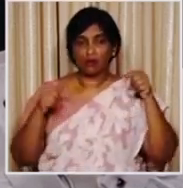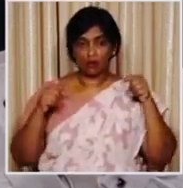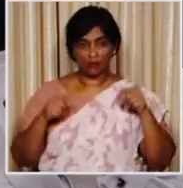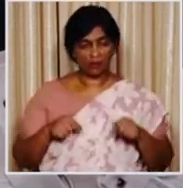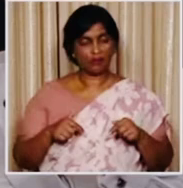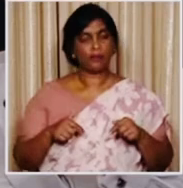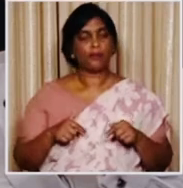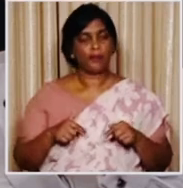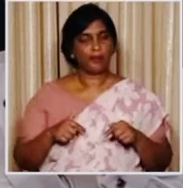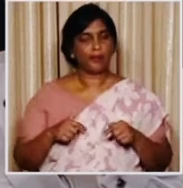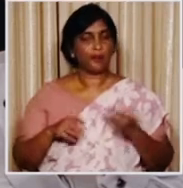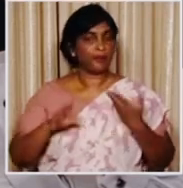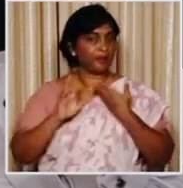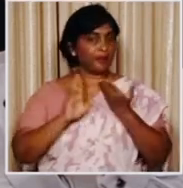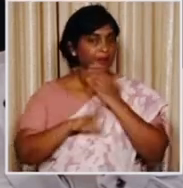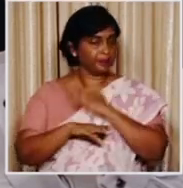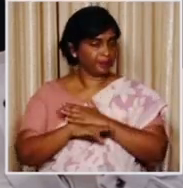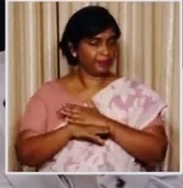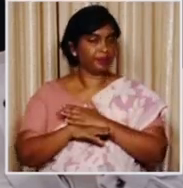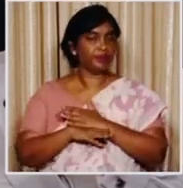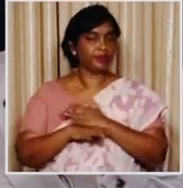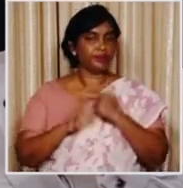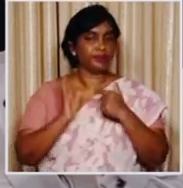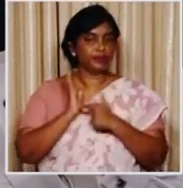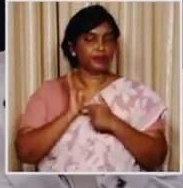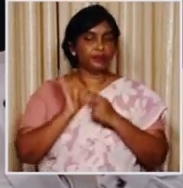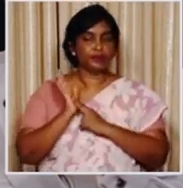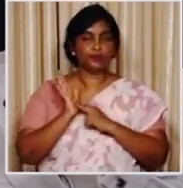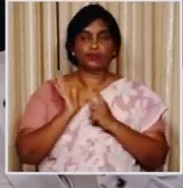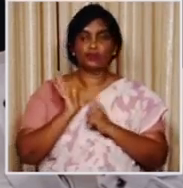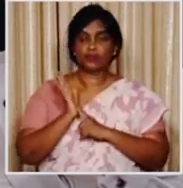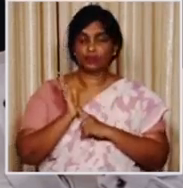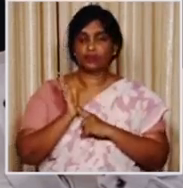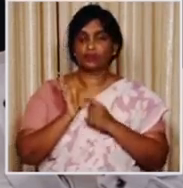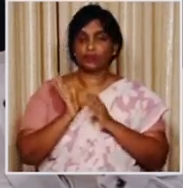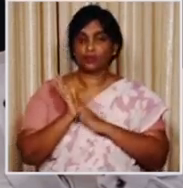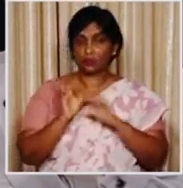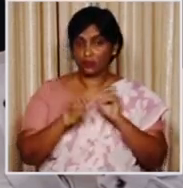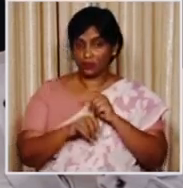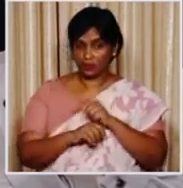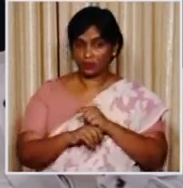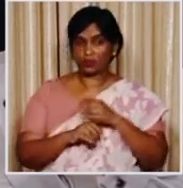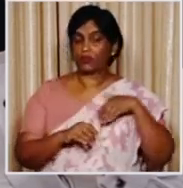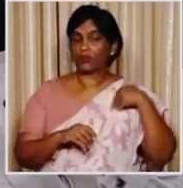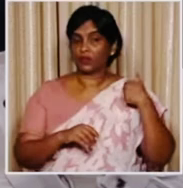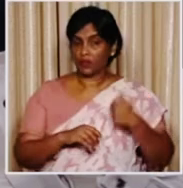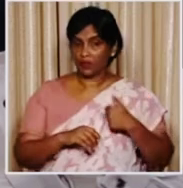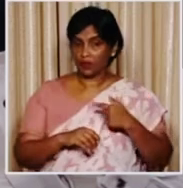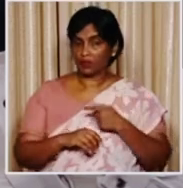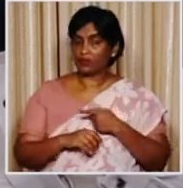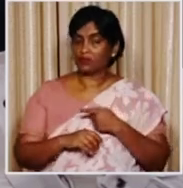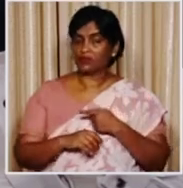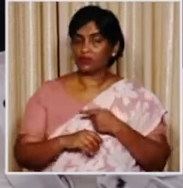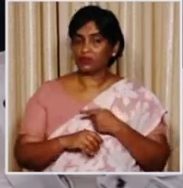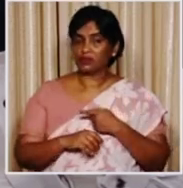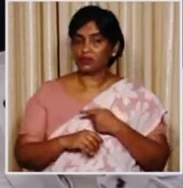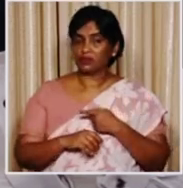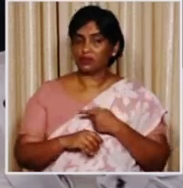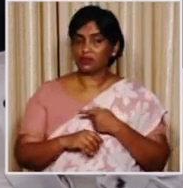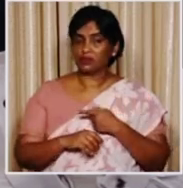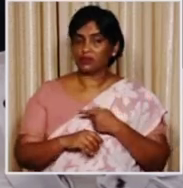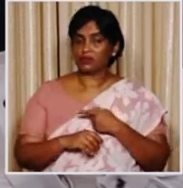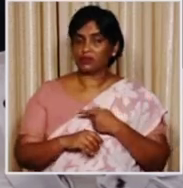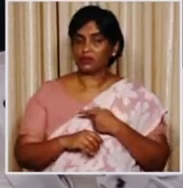ඇවිල්ලා ඉත එදා මේ TNL නාලිකාවේ හිටපු ජේෂ්ඨ උප මේ